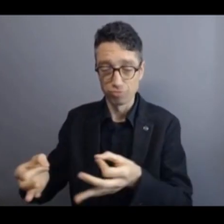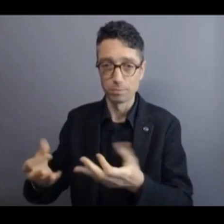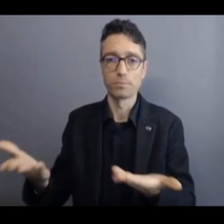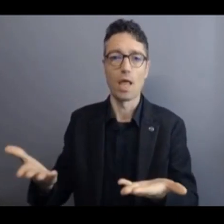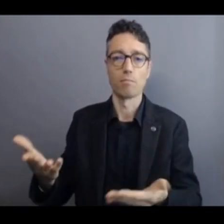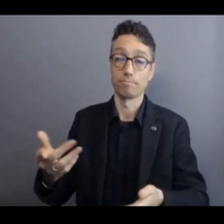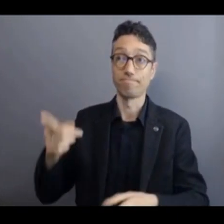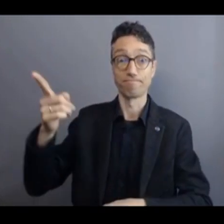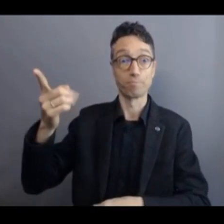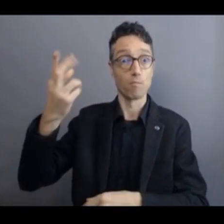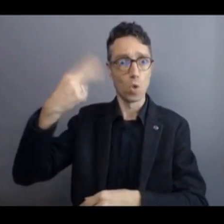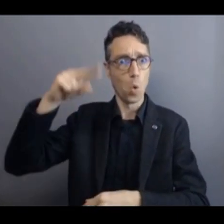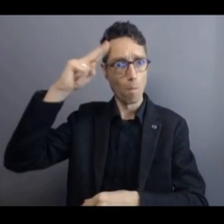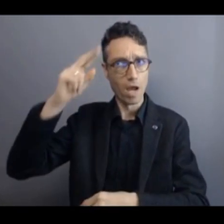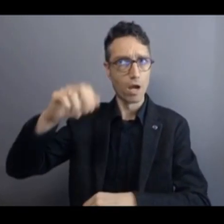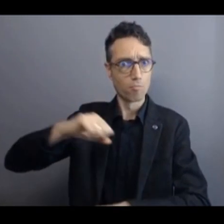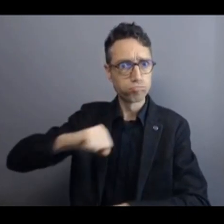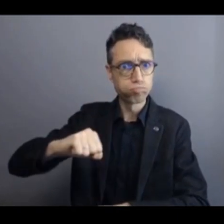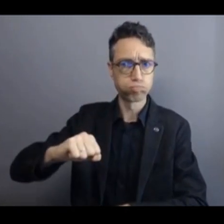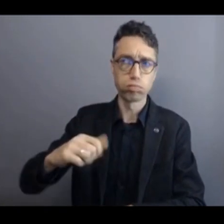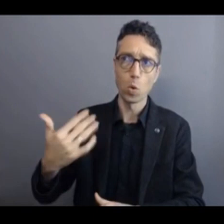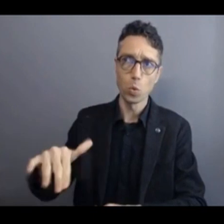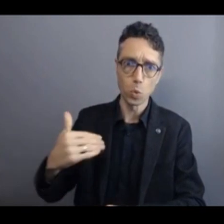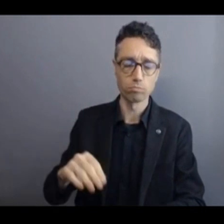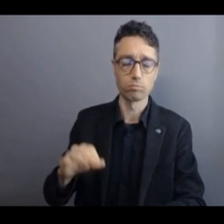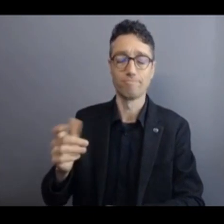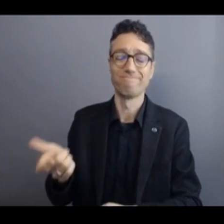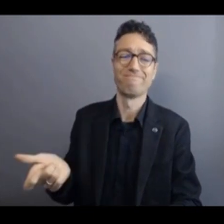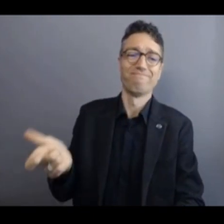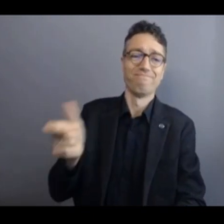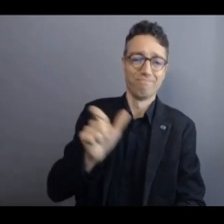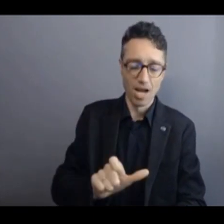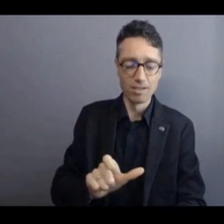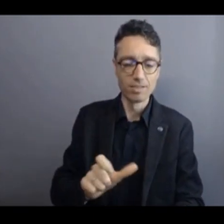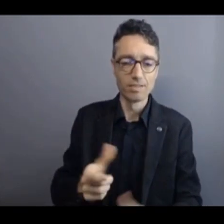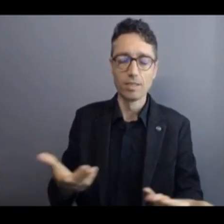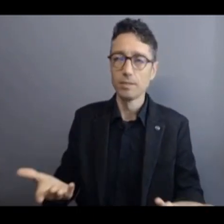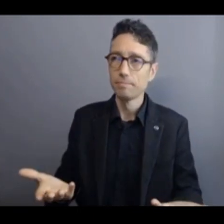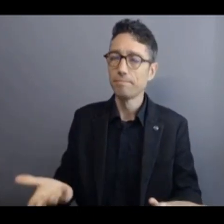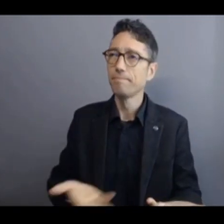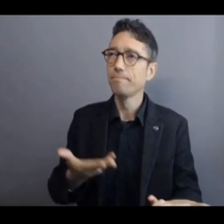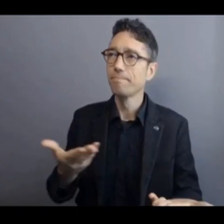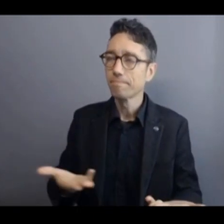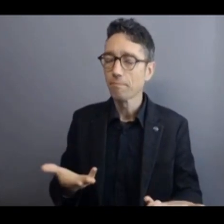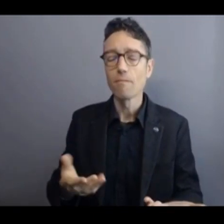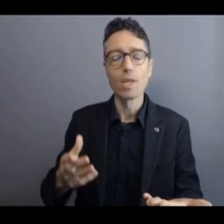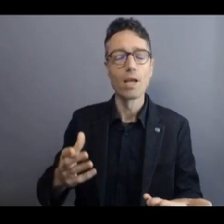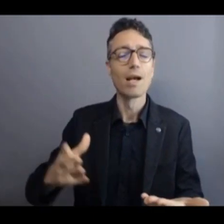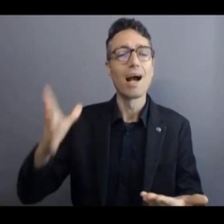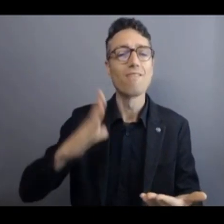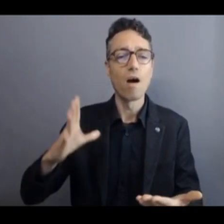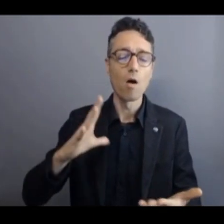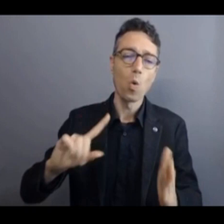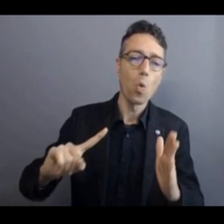Et puis, il y a aussi la possibilité, au niveau de l'usage, il y avait des obligations d'accessibilité numérique. Il y